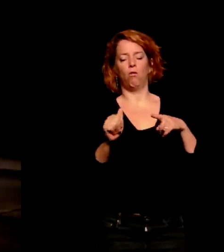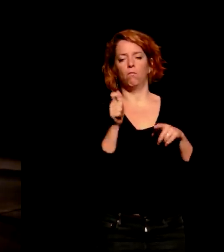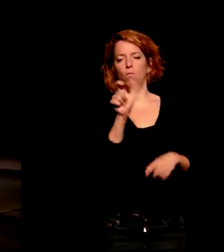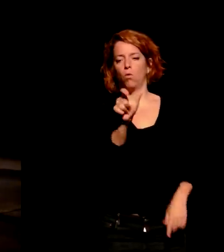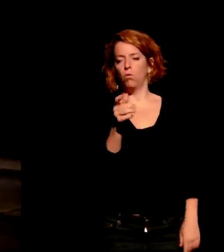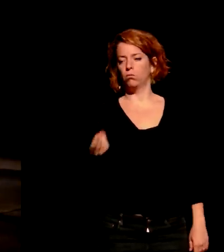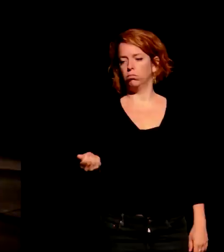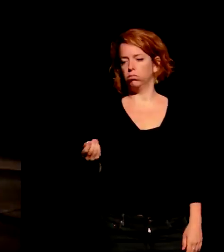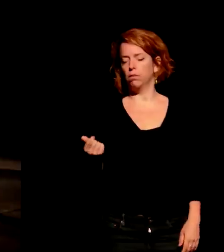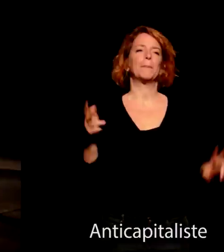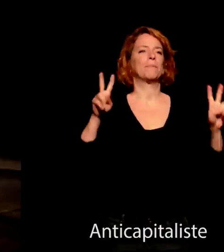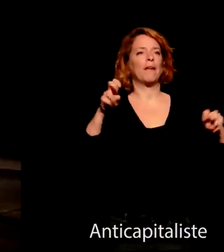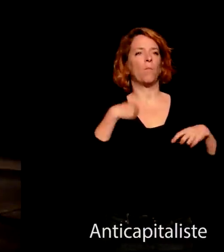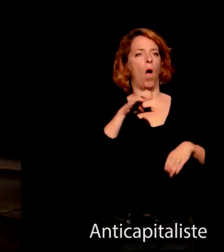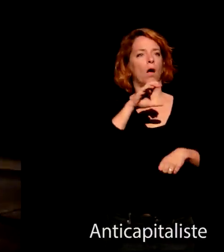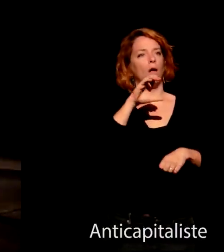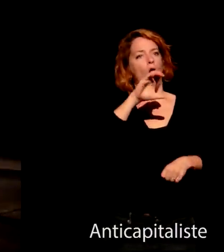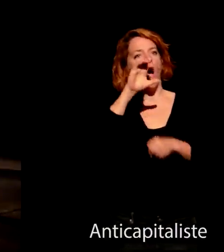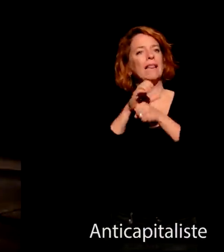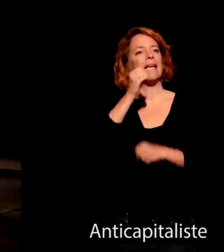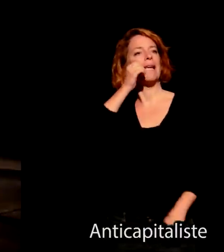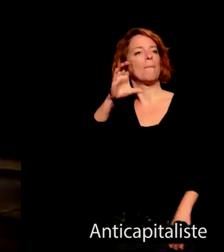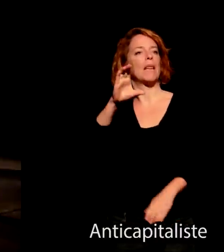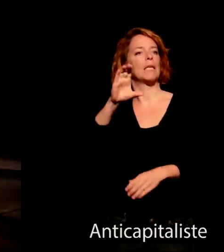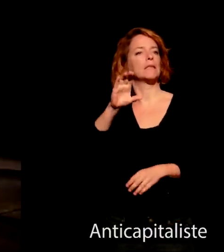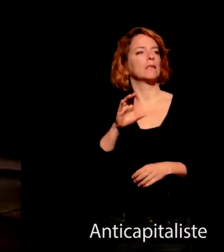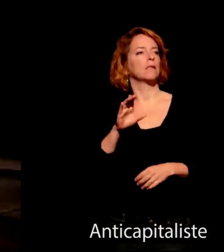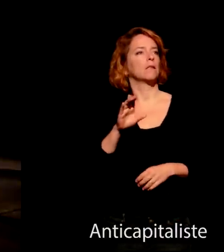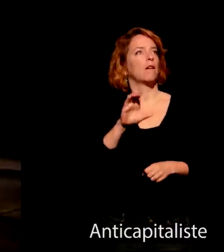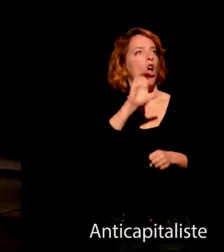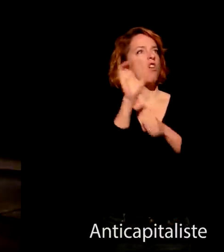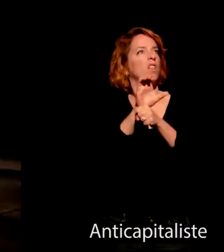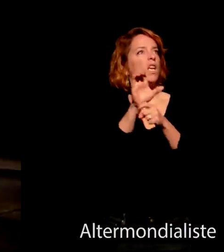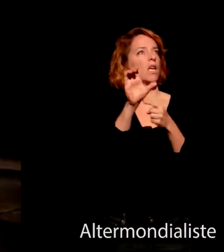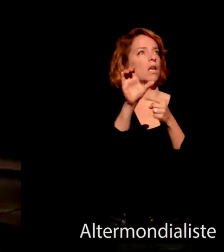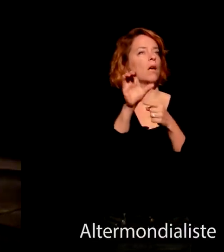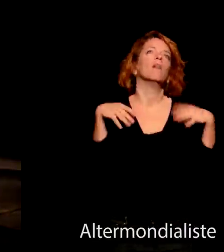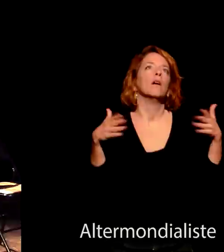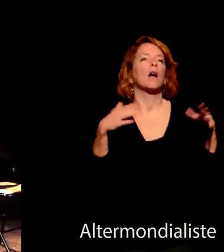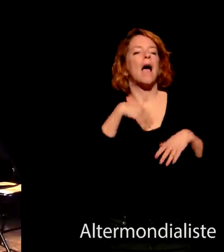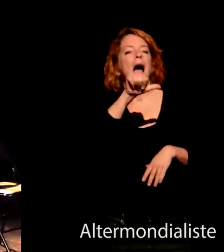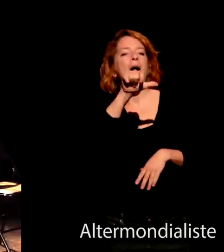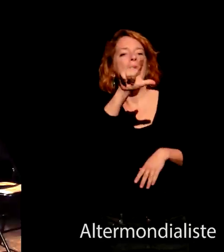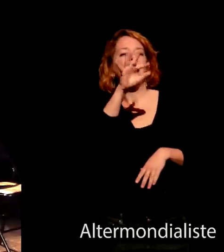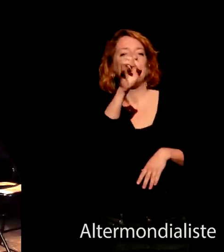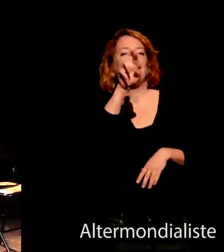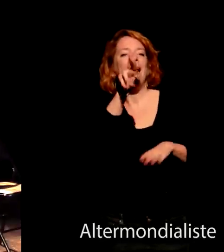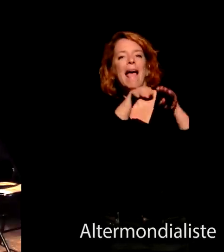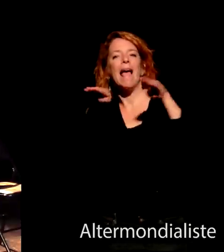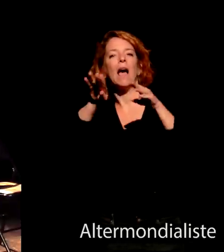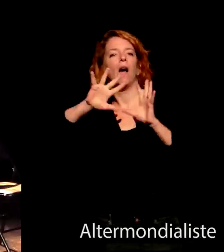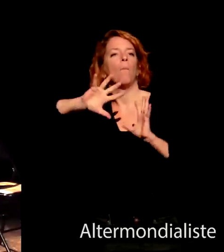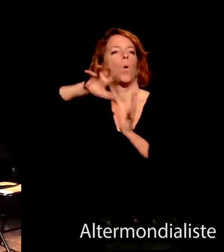disons... anti-capitaliste. Ouais, mais anti, ouais, c'est toujours anti. Alter-mondialiste. Voilà. Oui,